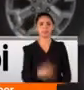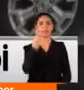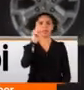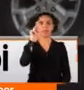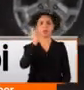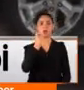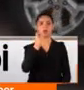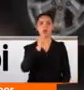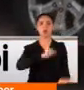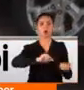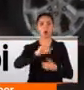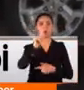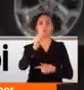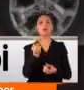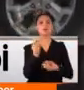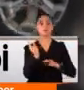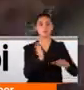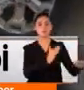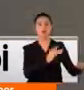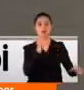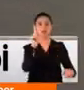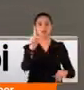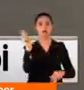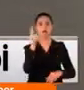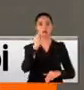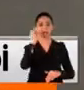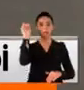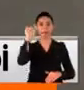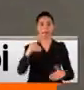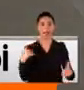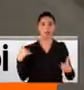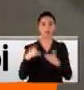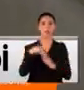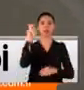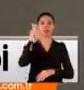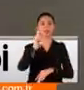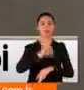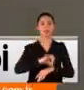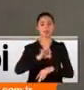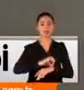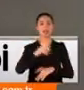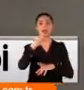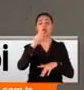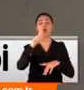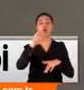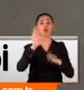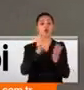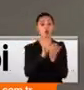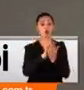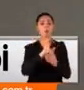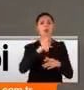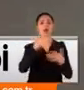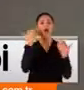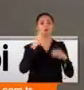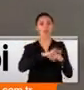2019'da yaşanan skandal bununla da bitmedi. Grayshorn, amiri gelene kadar yani tam 8 dakika boyunca köpeği veterinere götürme